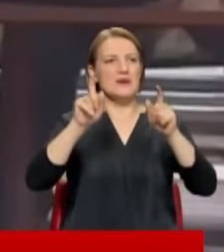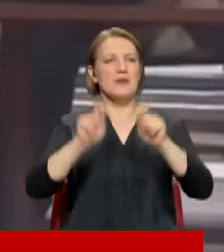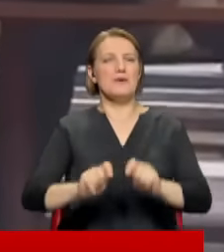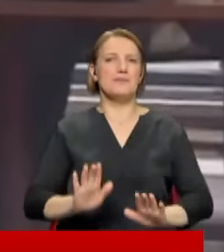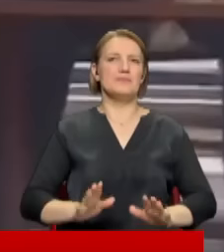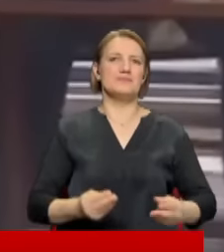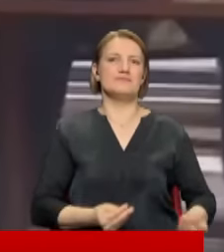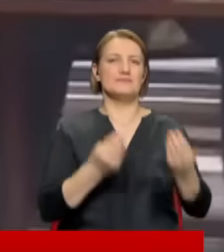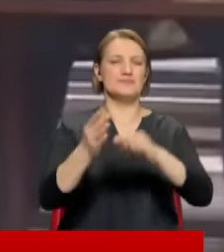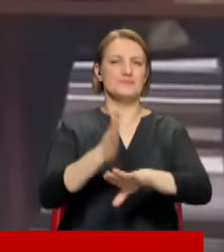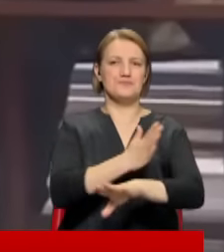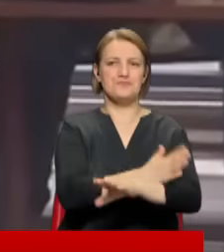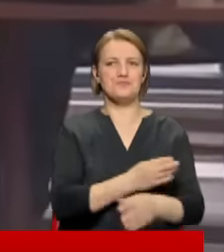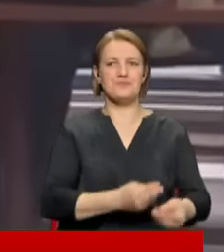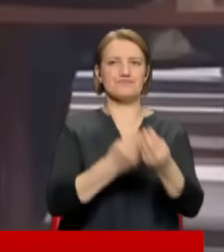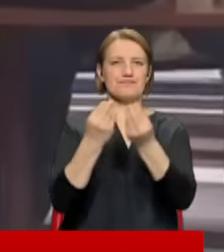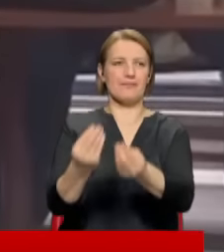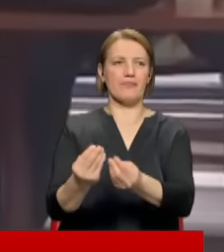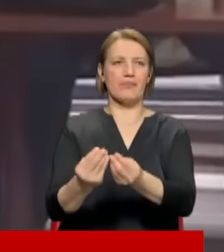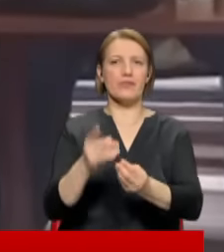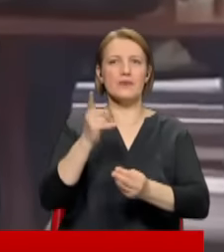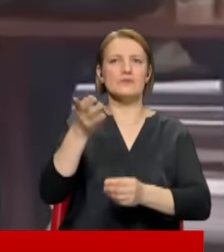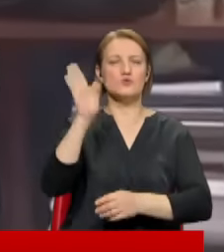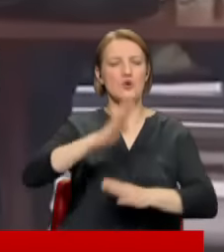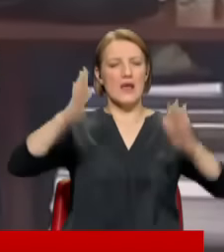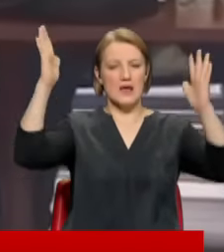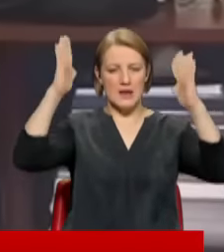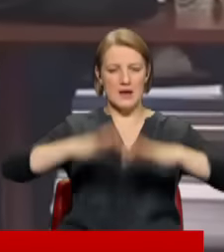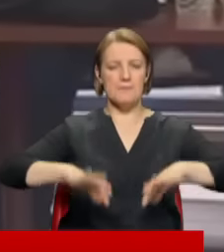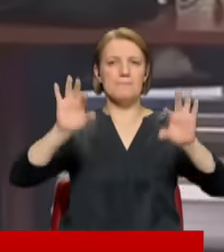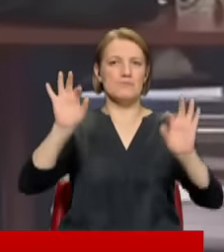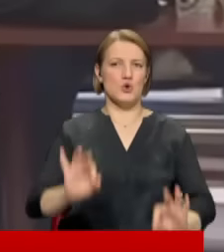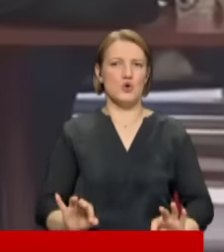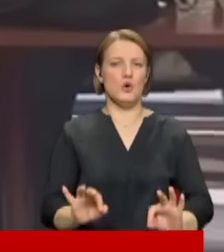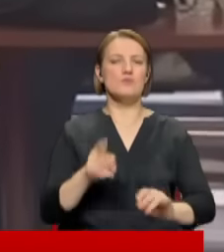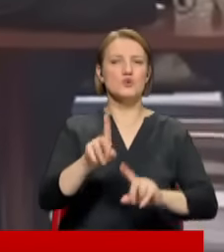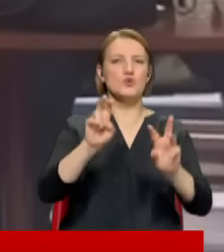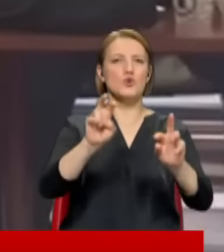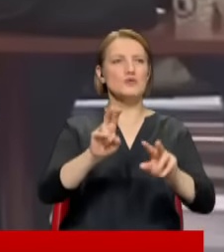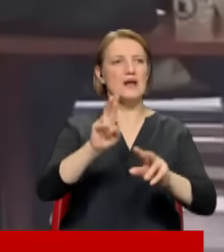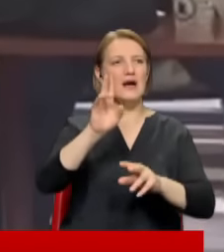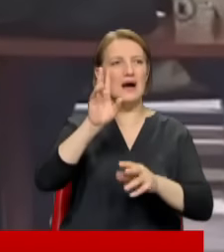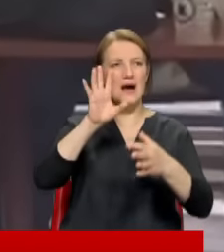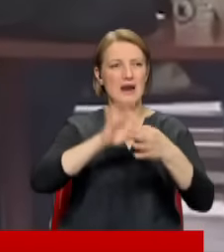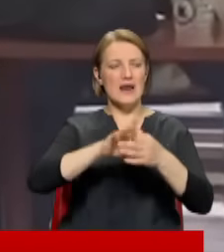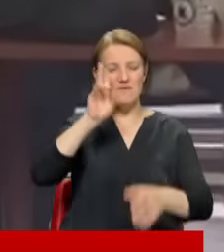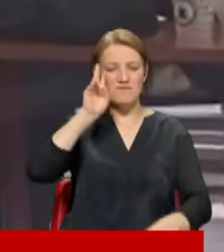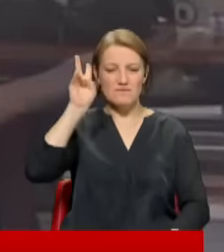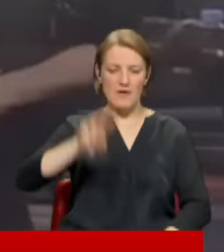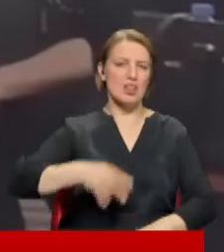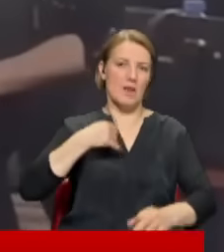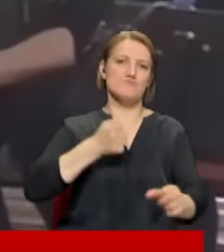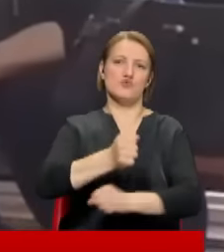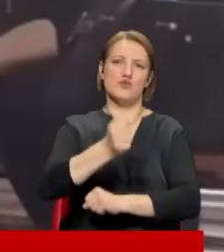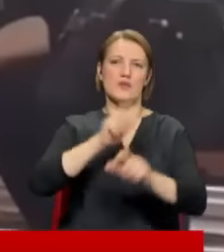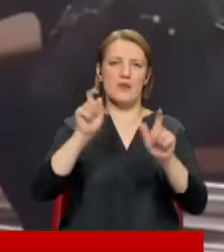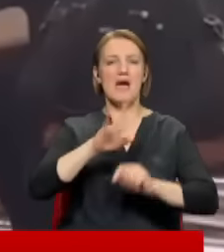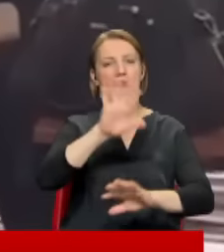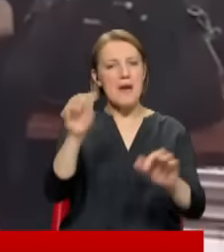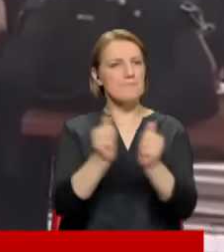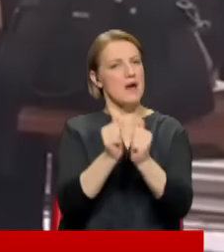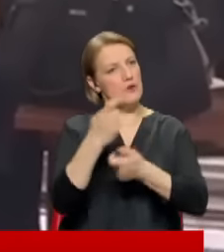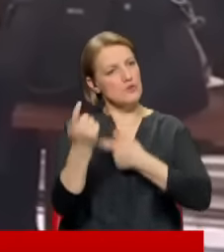teslim edelim vatandaşımıza. Bundan sonra yıkıma başlayalım diye bu konuyla ilgili vallahi de tallahi de mücadele edeceğiz. Hep beraber uğraşalım,